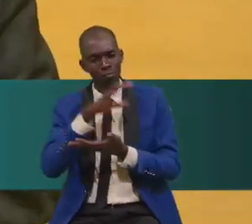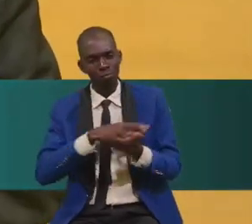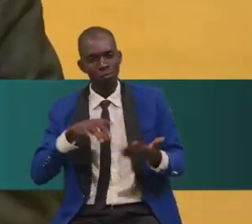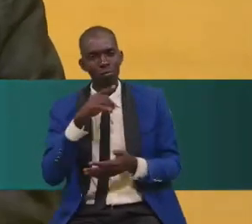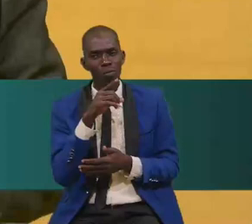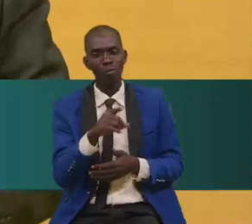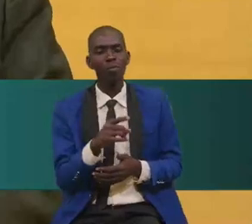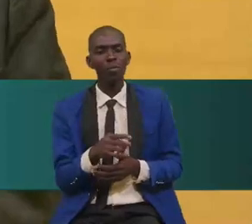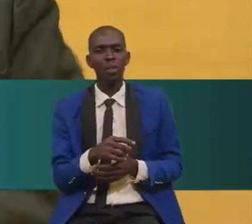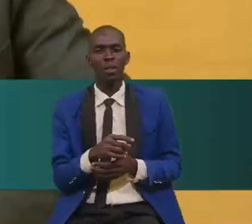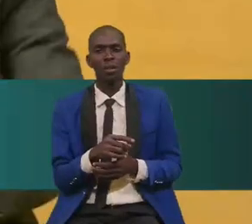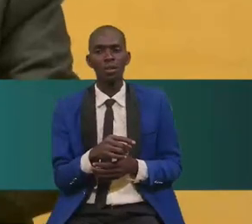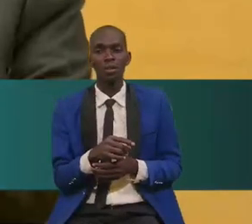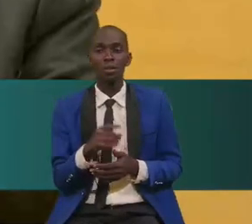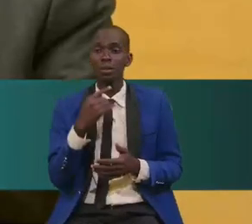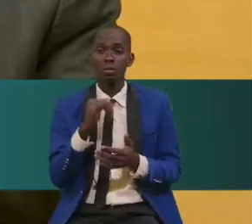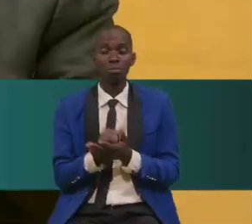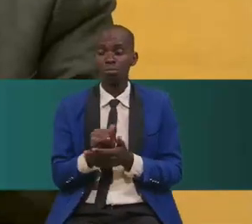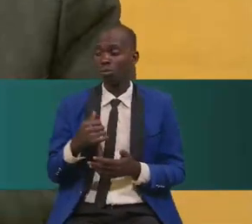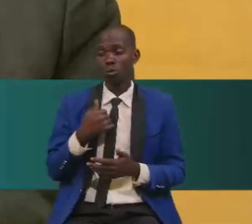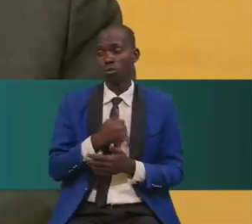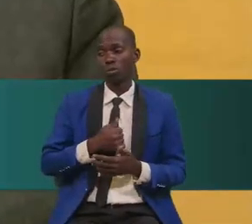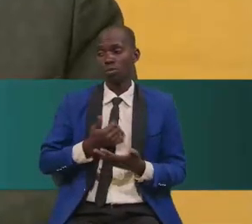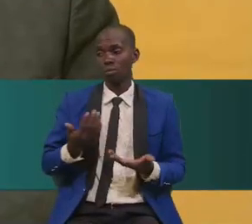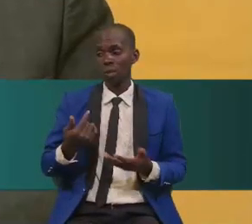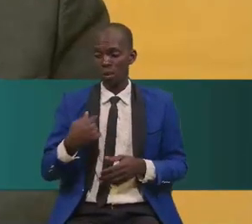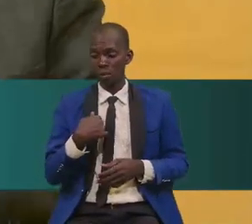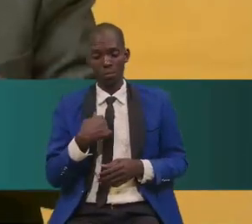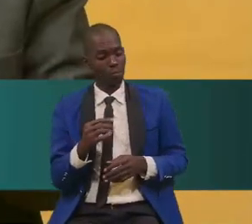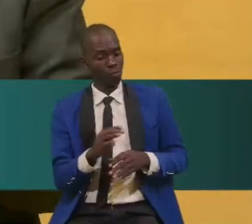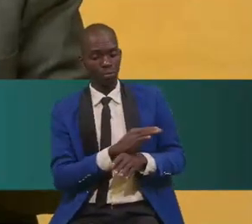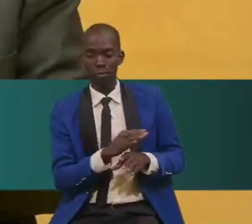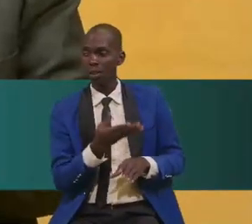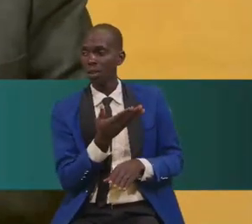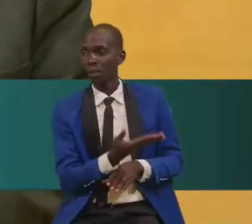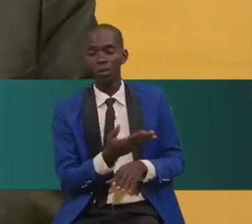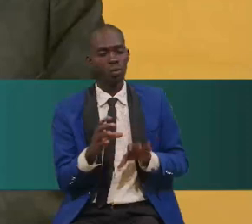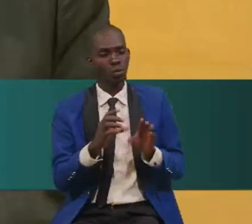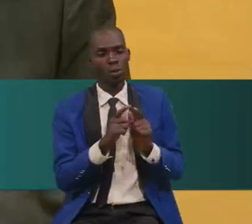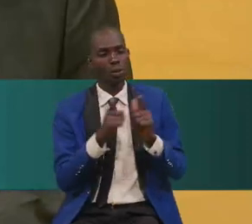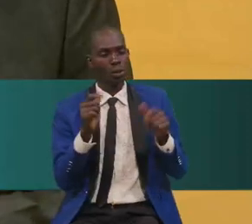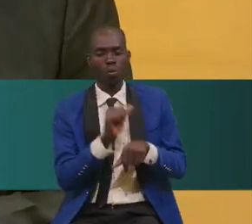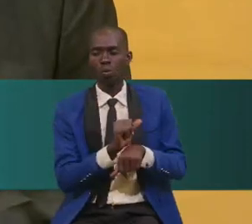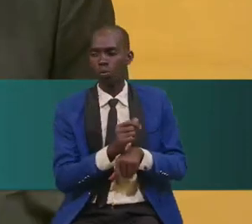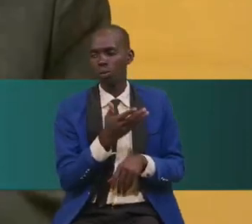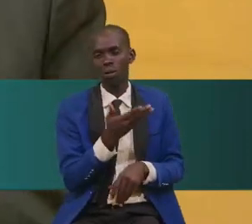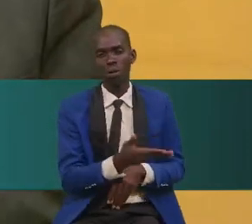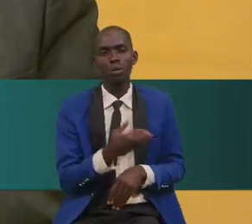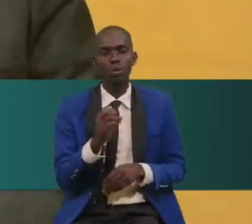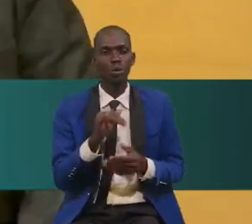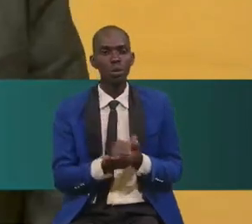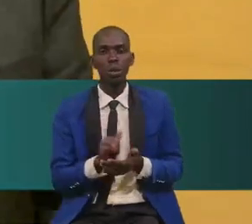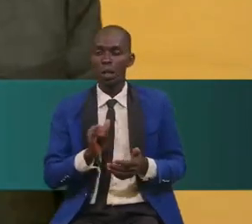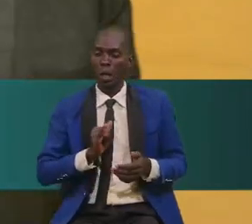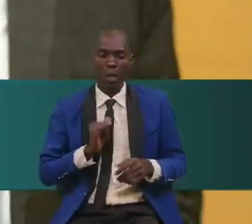roi, quoi que ce soit, dit, je suis désolé. Je fais un grand ouvrage et je ne puis descendre.